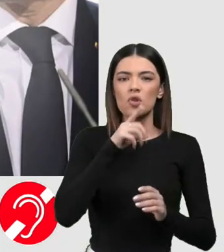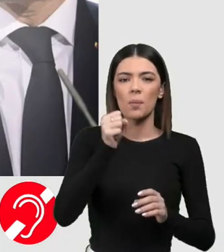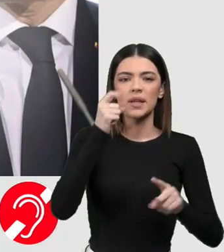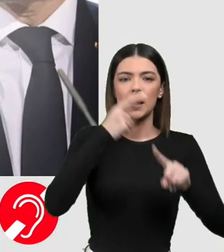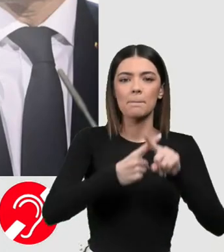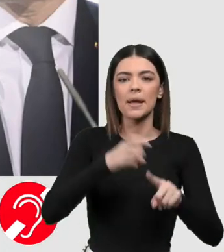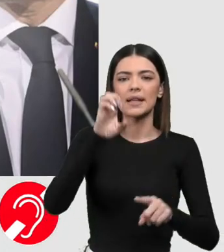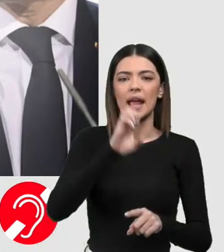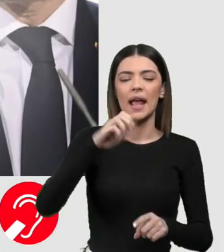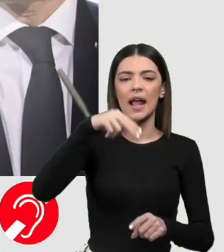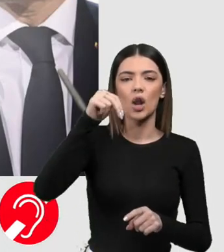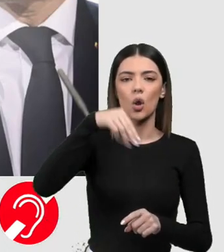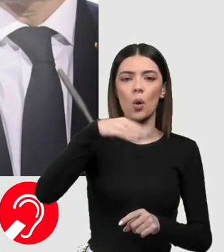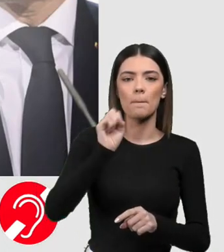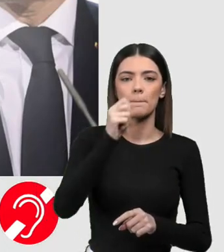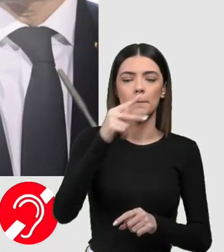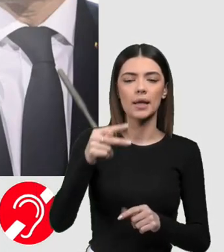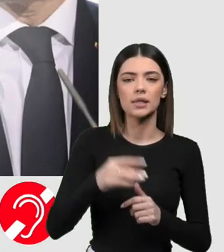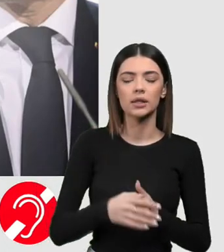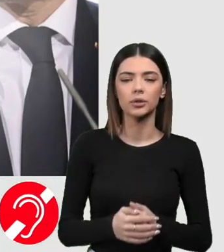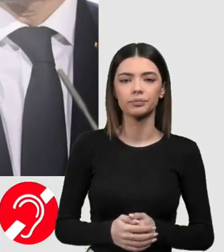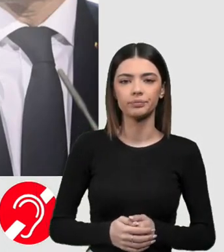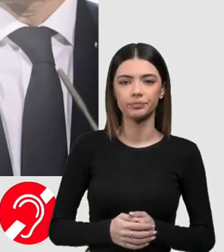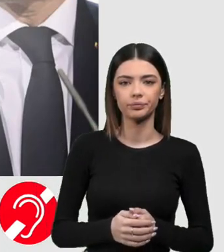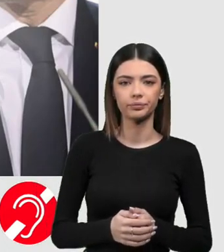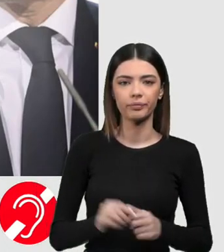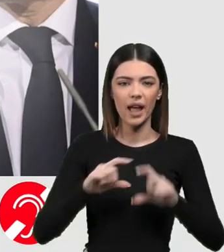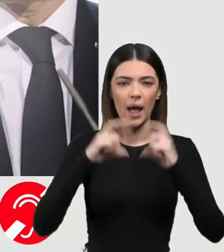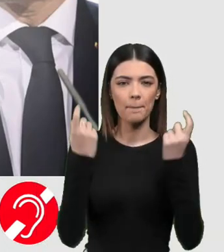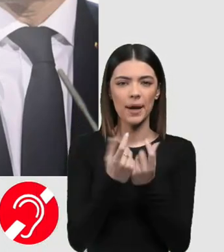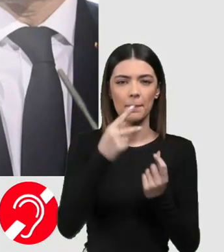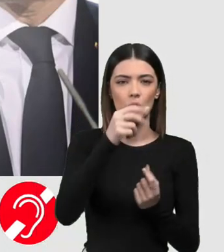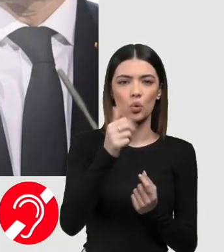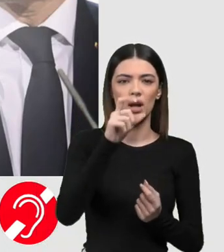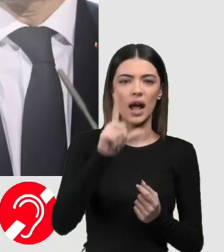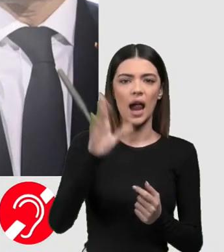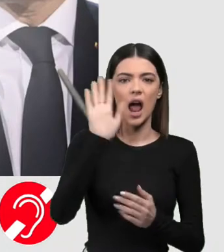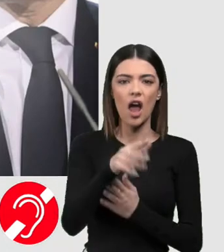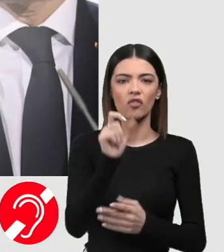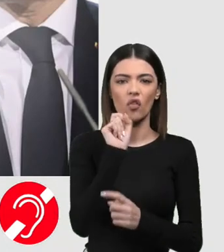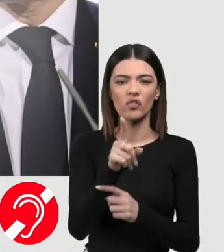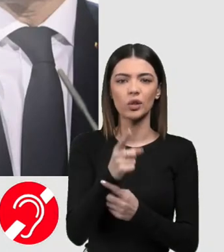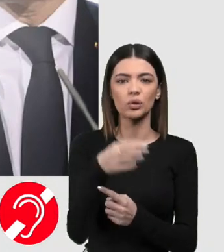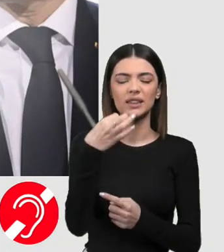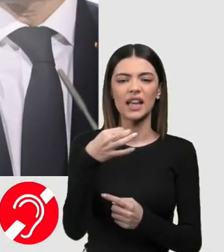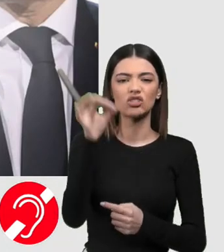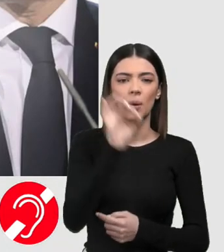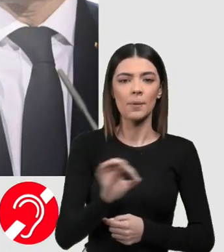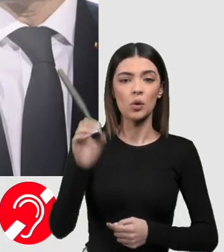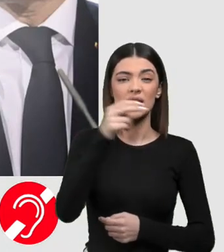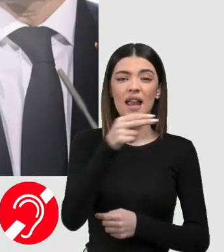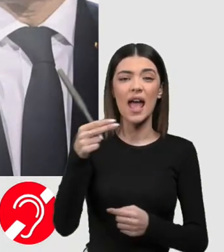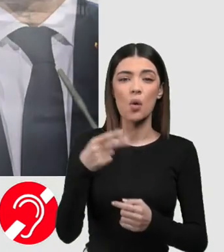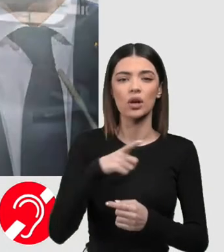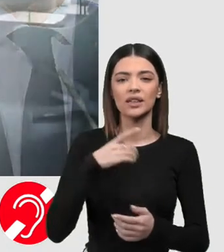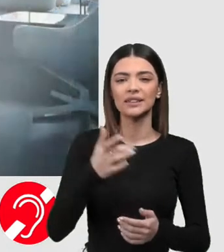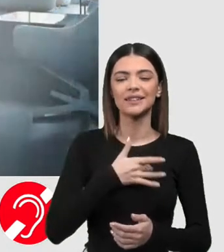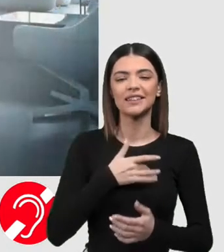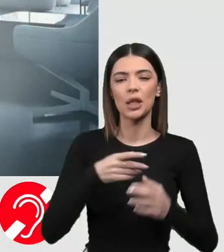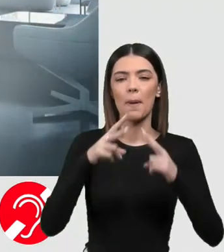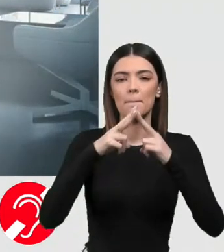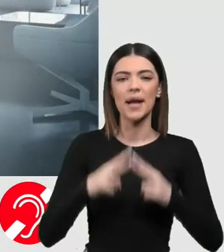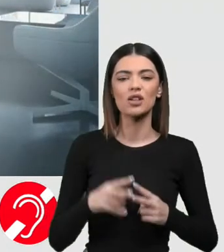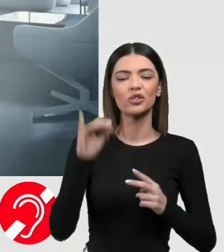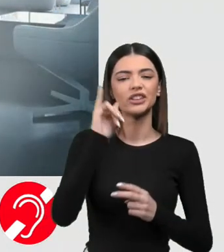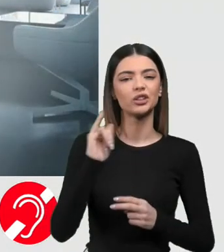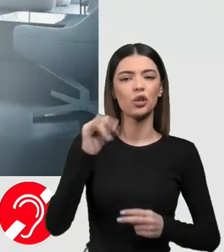sateliți. Programul este o alternativă pentru SpaceX-ul lui Elon Musk. Și apartamentul lui Karl Lagerfeld a fost vândut pentru 10 milioane de euro. Situat în